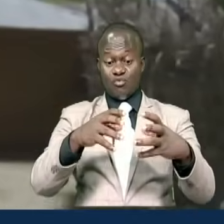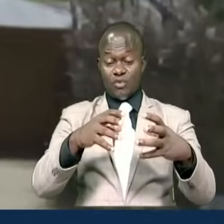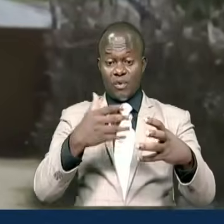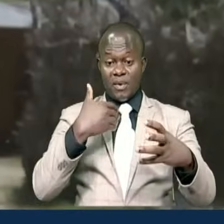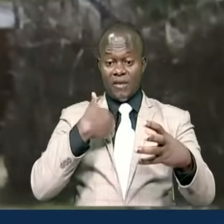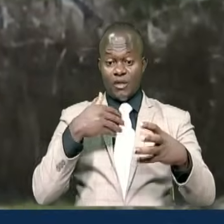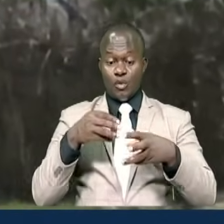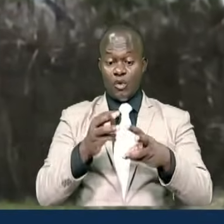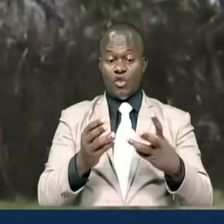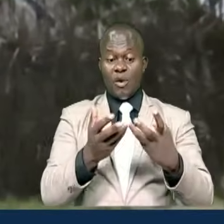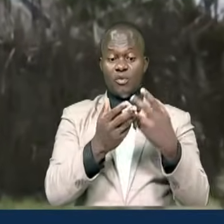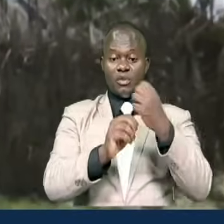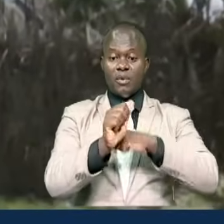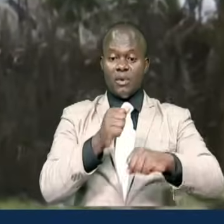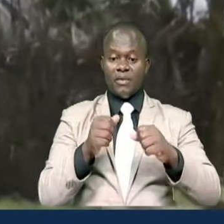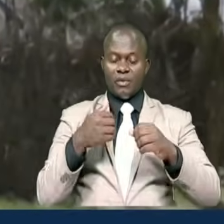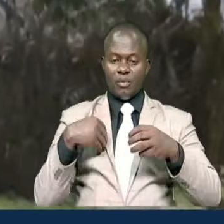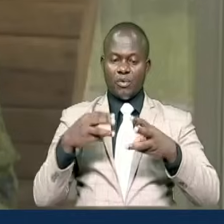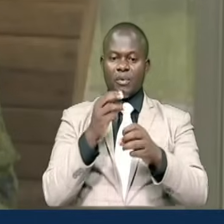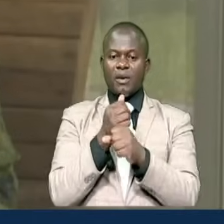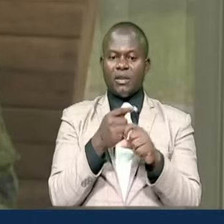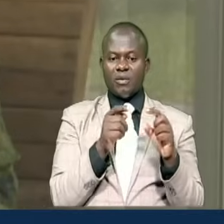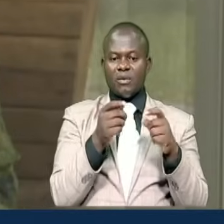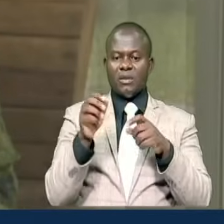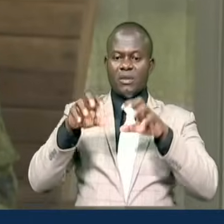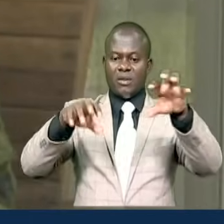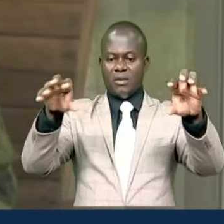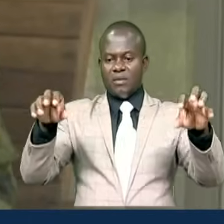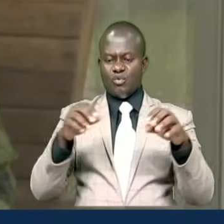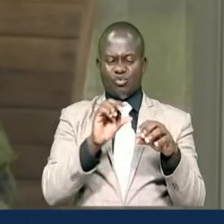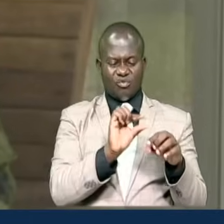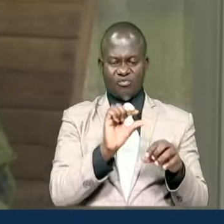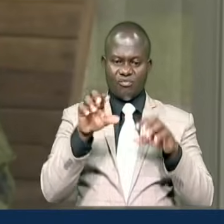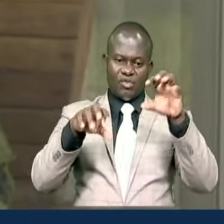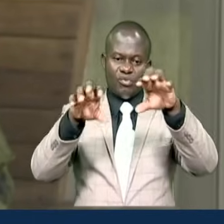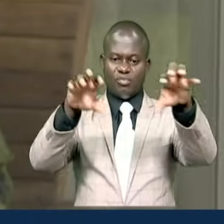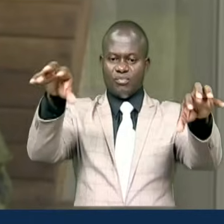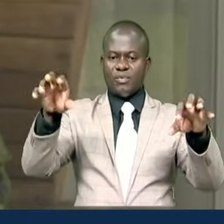bafite uburyo bahuza ibikorwa, bafite uburyo bakora, cyangwa ni udutsiko tunyanyagiye hirya no hino? Ni udutsiko duto